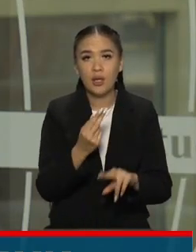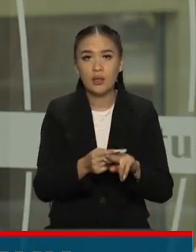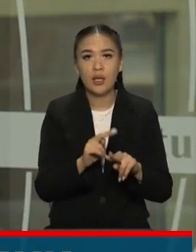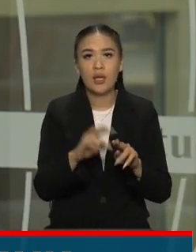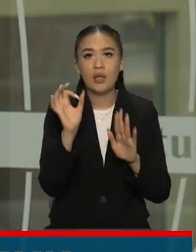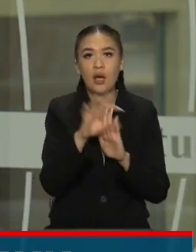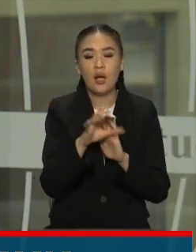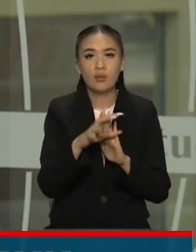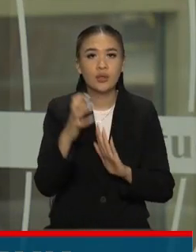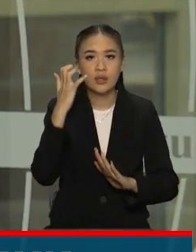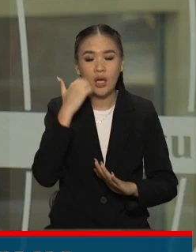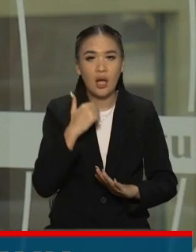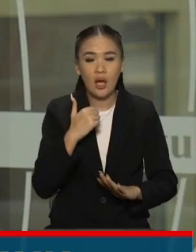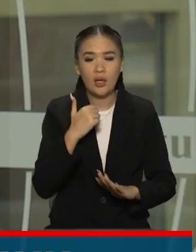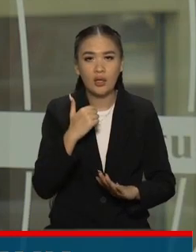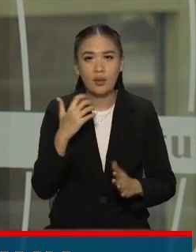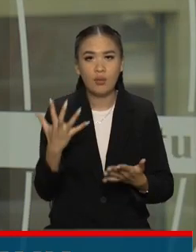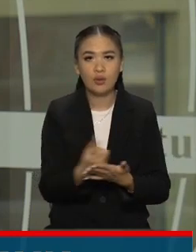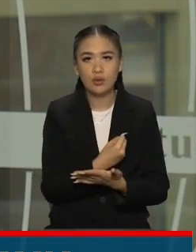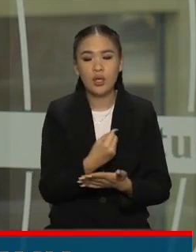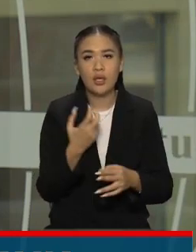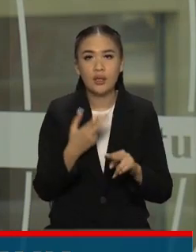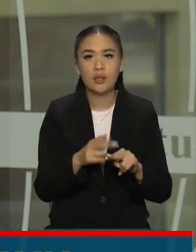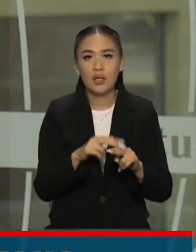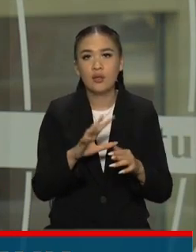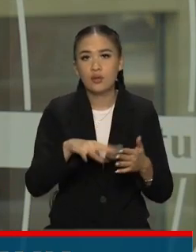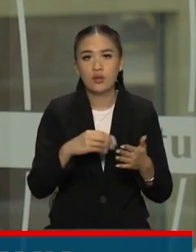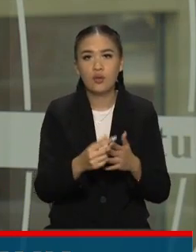накопили устаревшую сельхозтехнику. На сегодняшний день, то есть оно